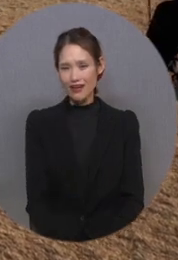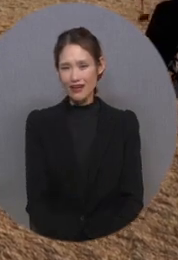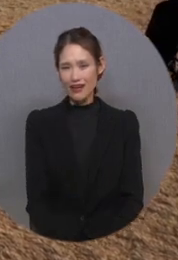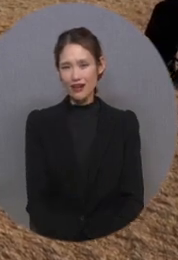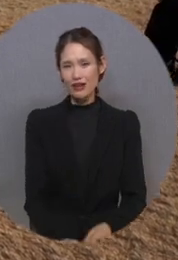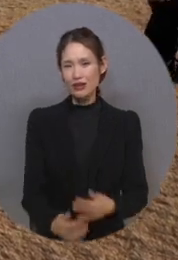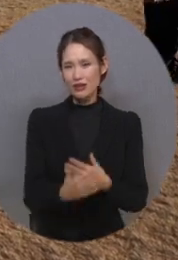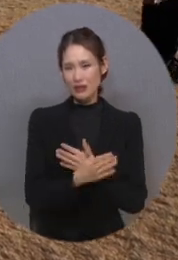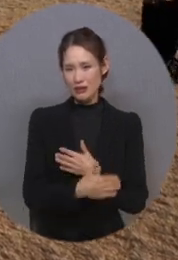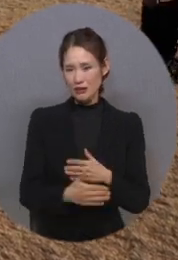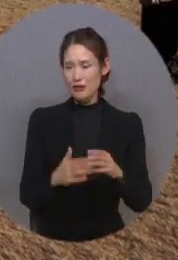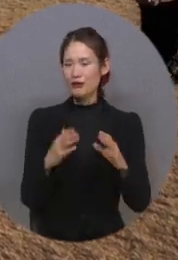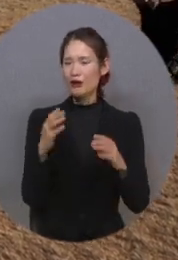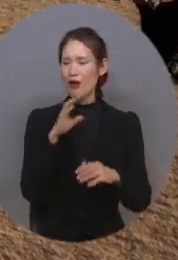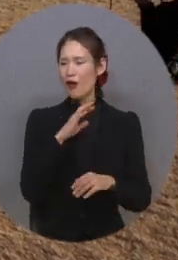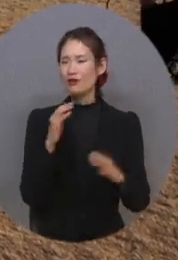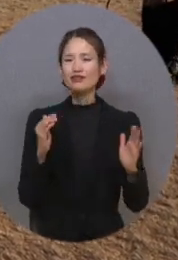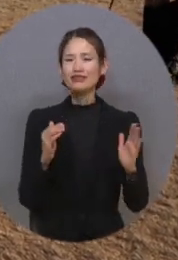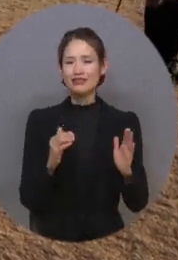나이스! 어떻게